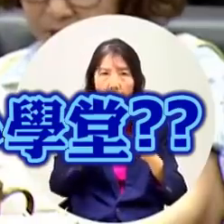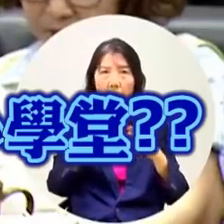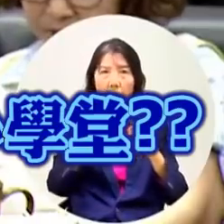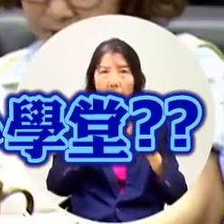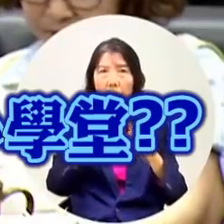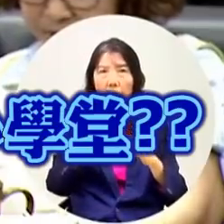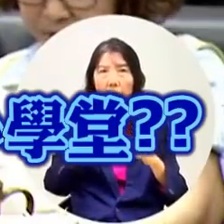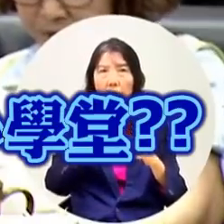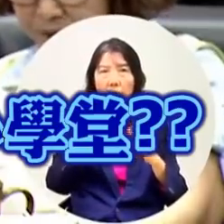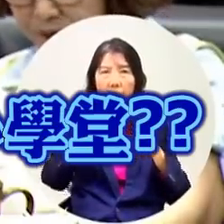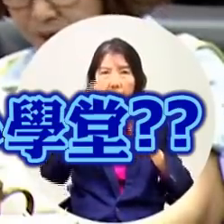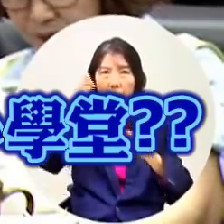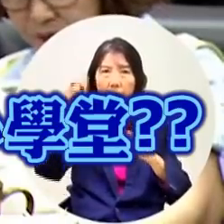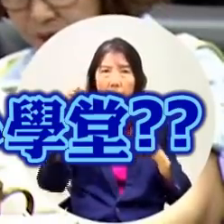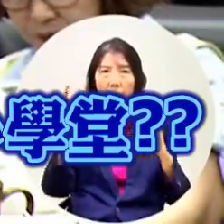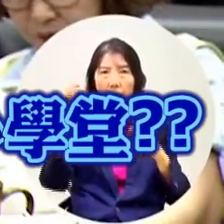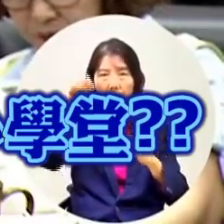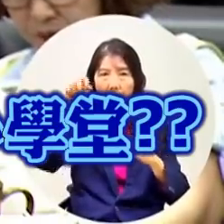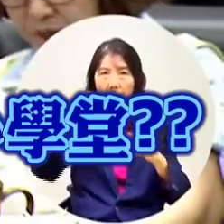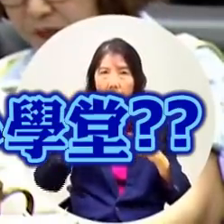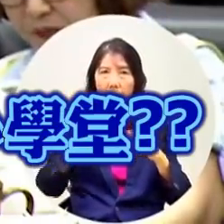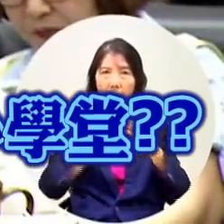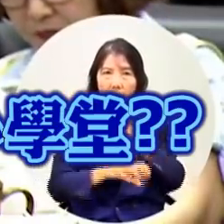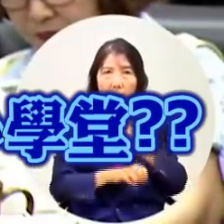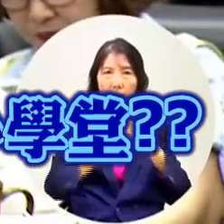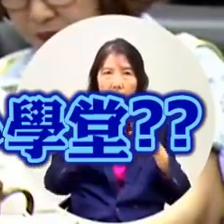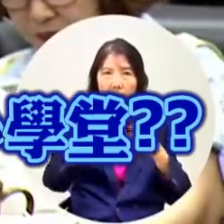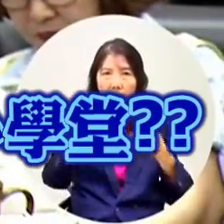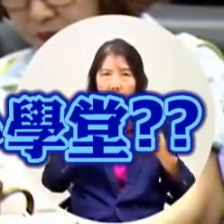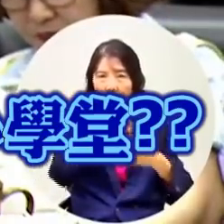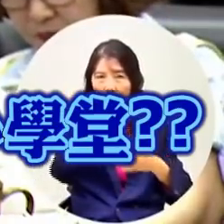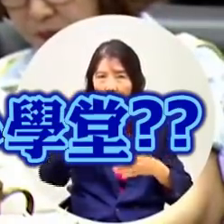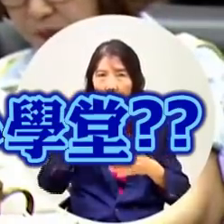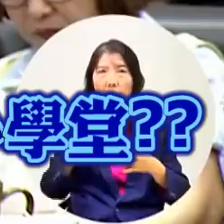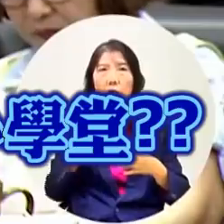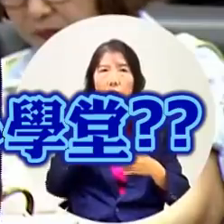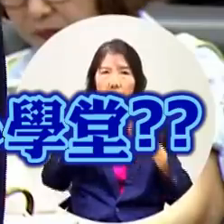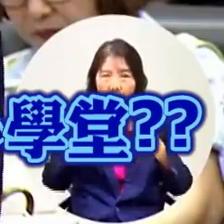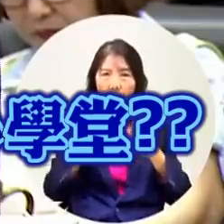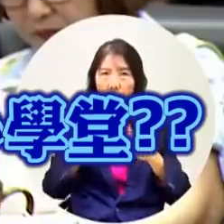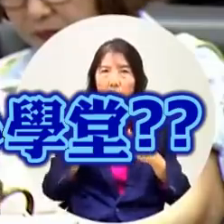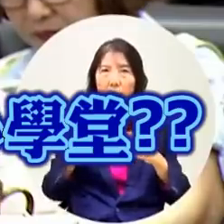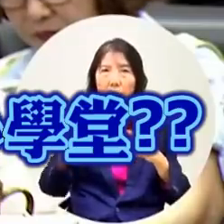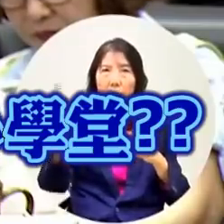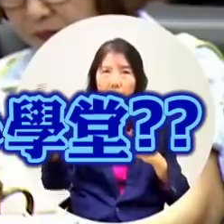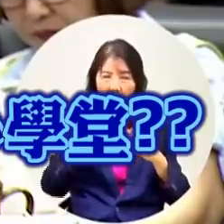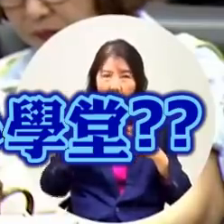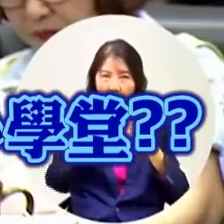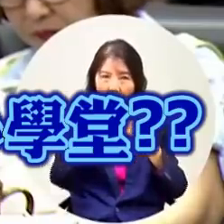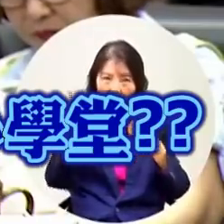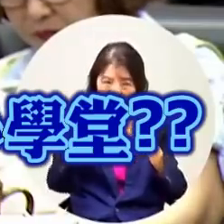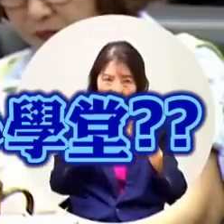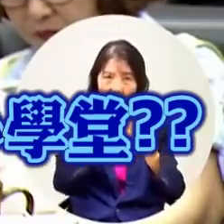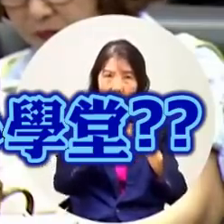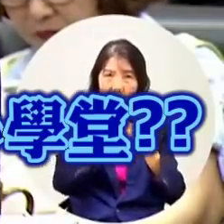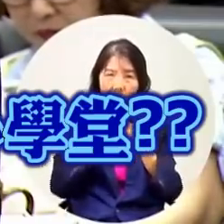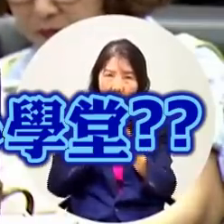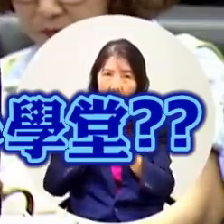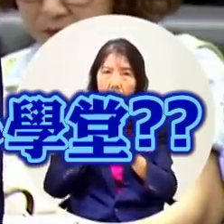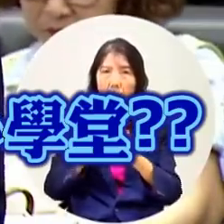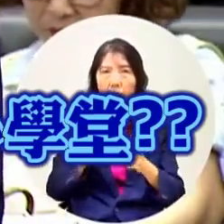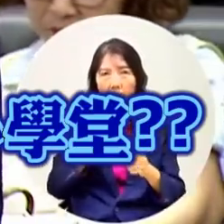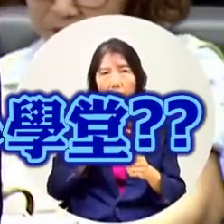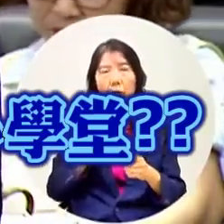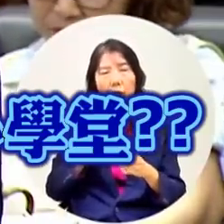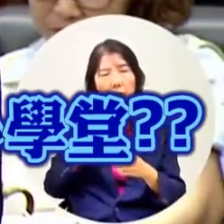都同意说，任何的基层公务人员只要有需要，都应该到议会来备询。这部分的态度我们报以肯